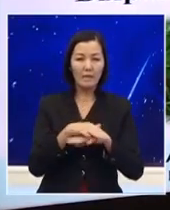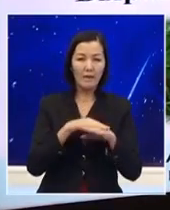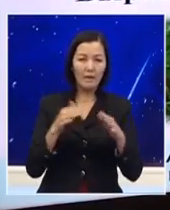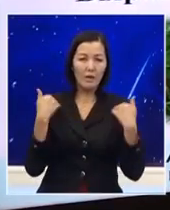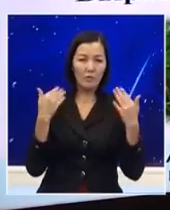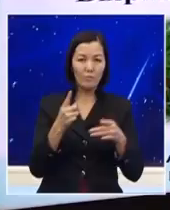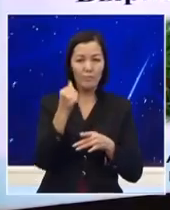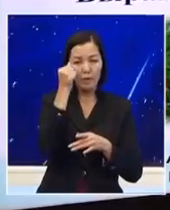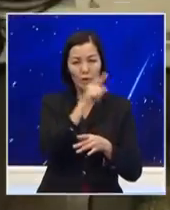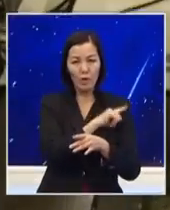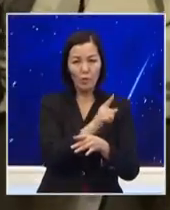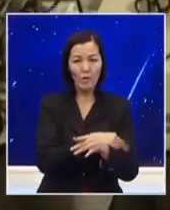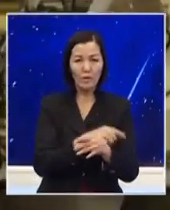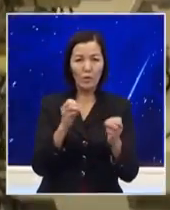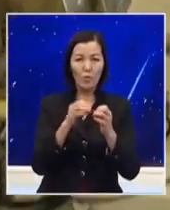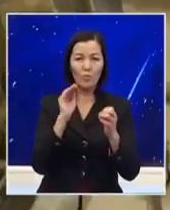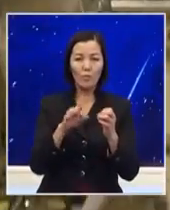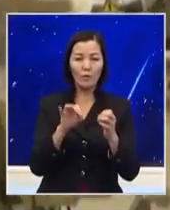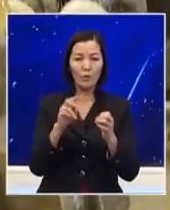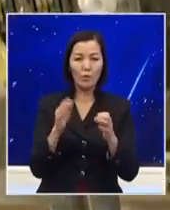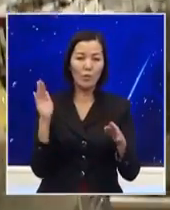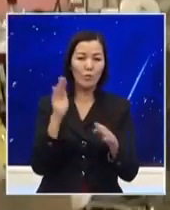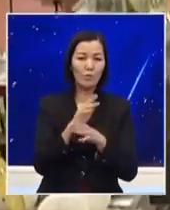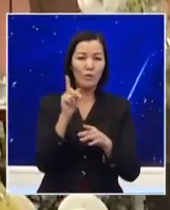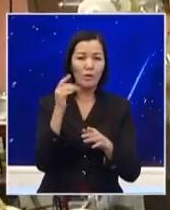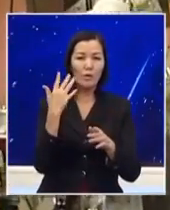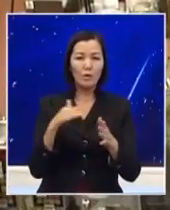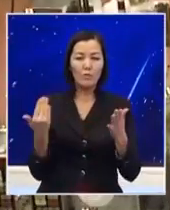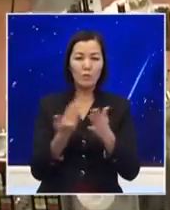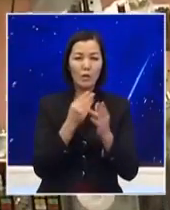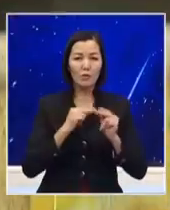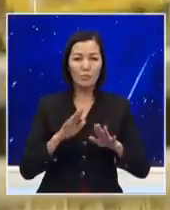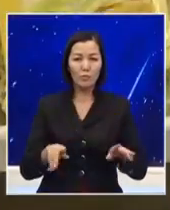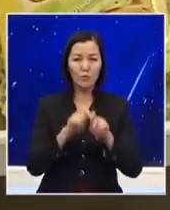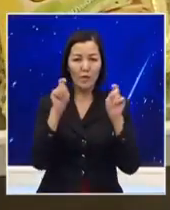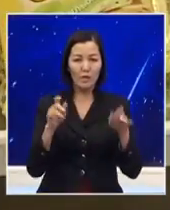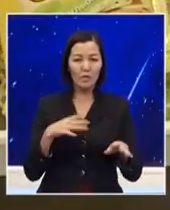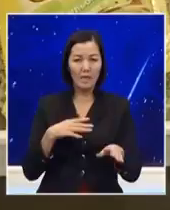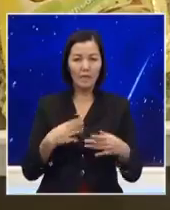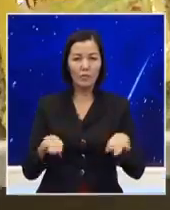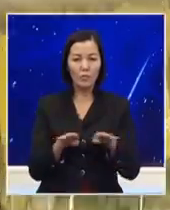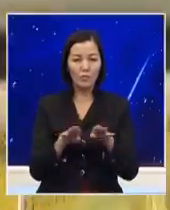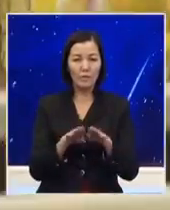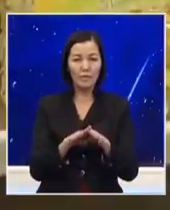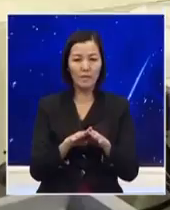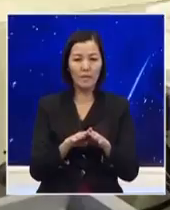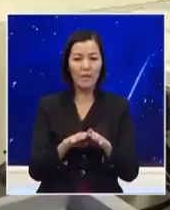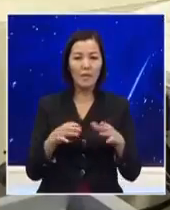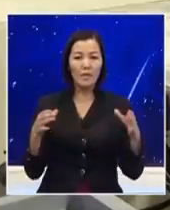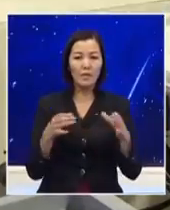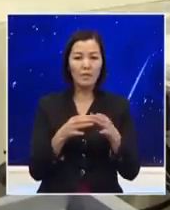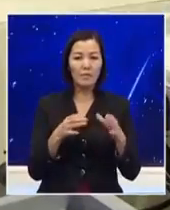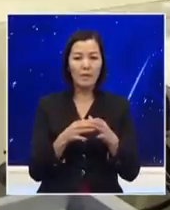шығармақшы. Жылына қуаттылығы 10 000 тонна, қосымша 150 жаңа жұмыс орны ашылады. Табосы аумақтан құрама жем